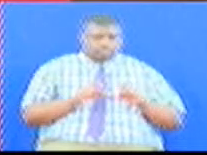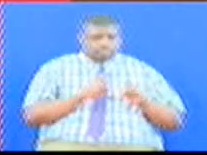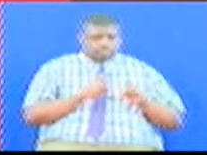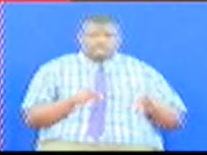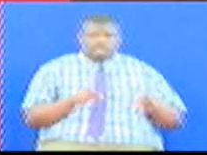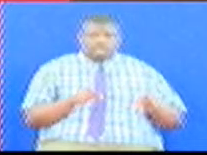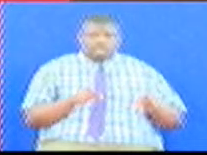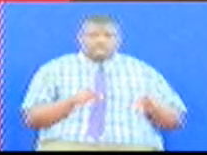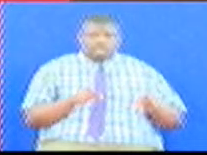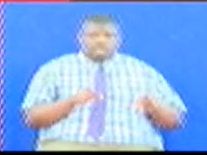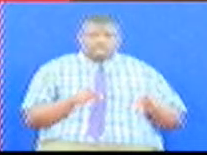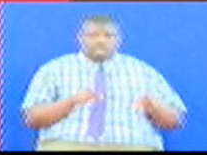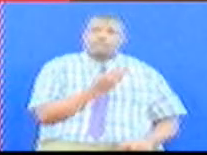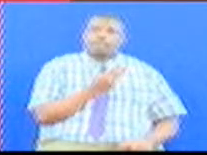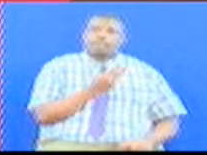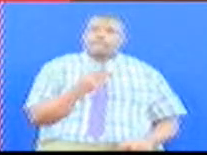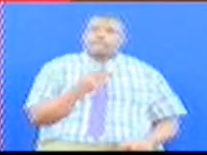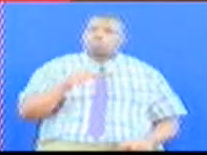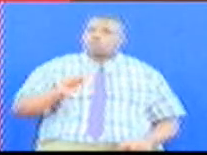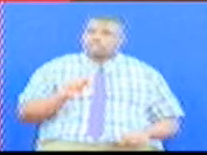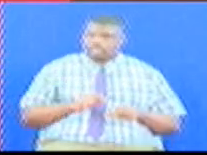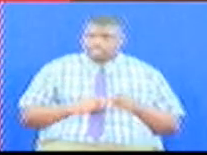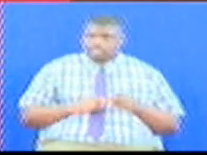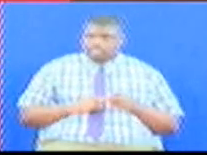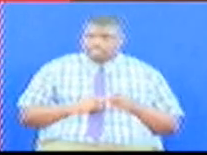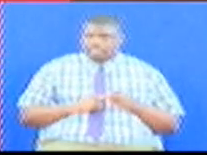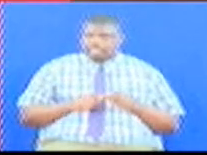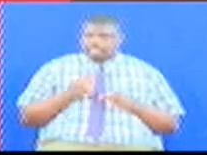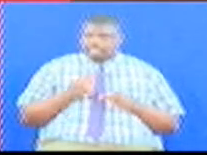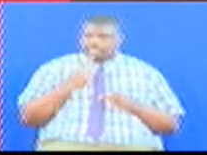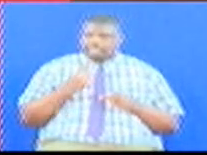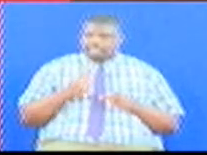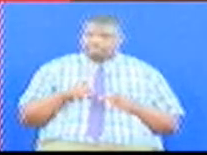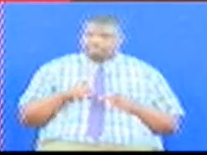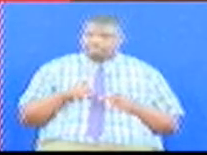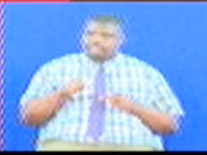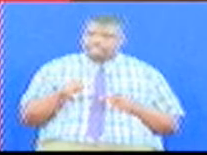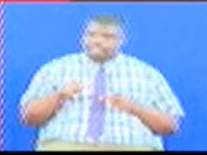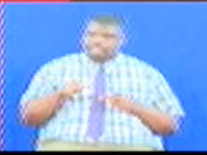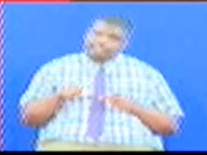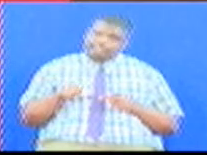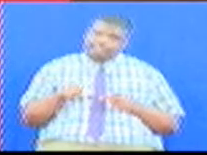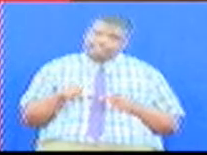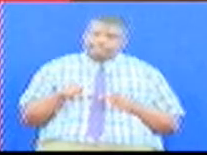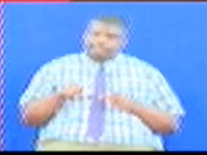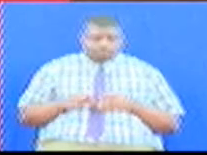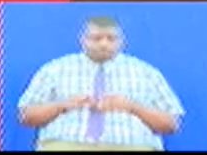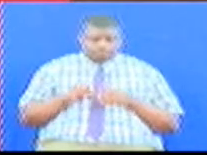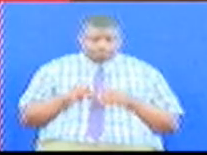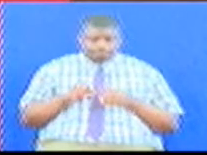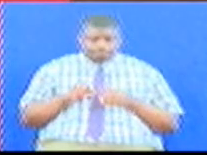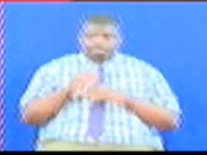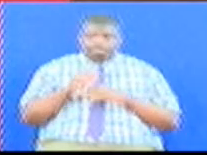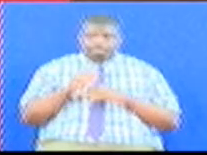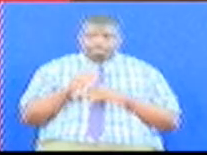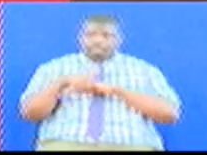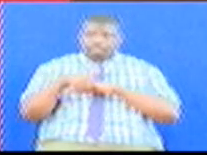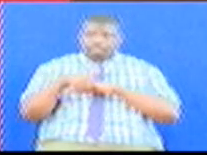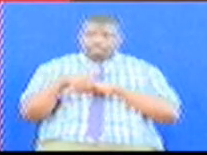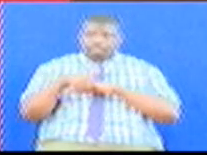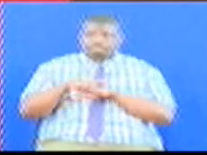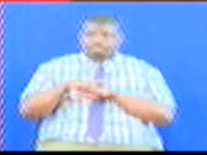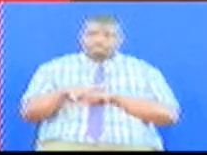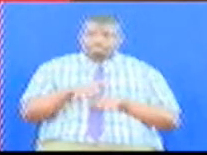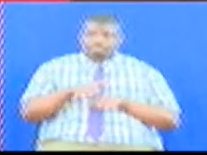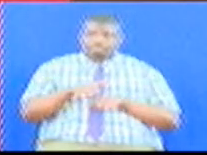43B inasema deleting the words minister appearing in the opening phrase of the proposed subsection 2